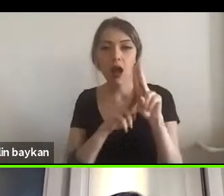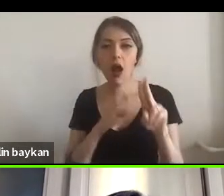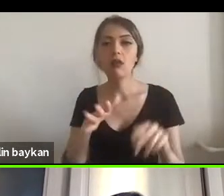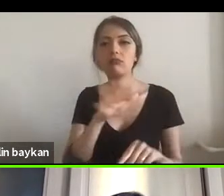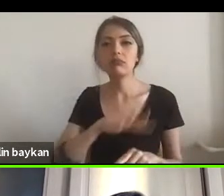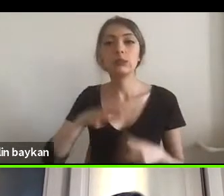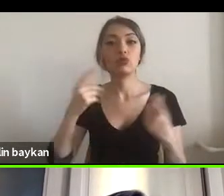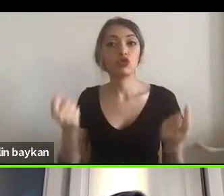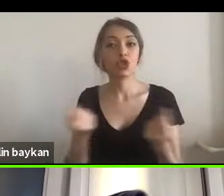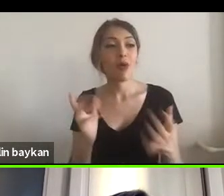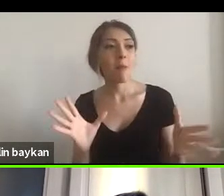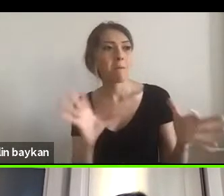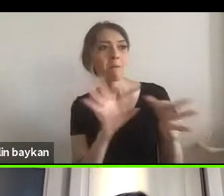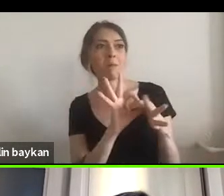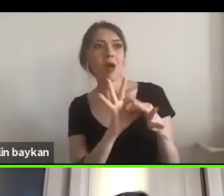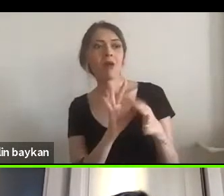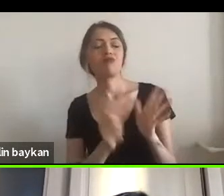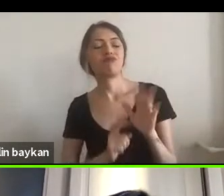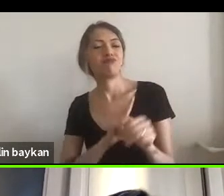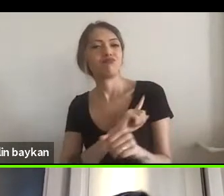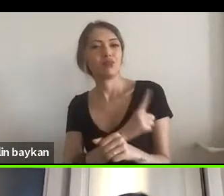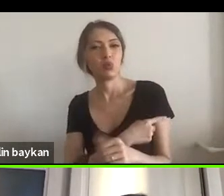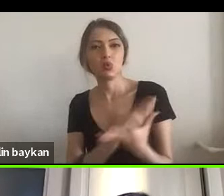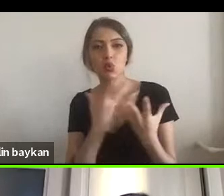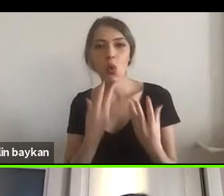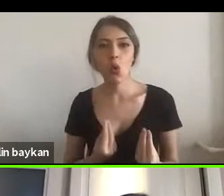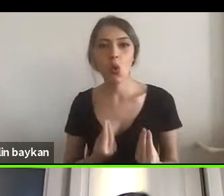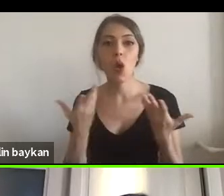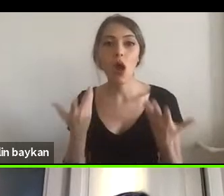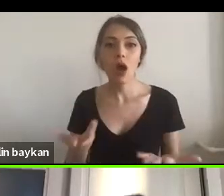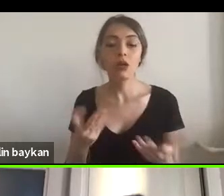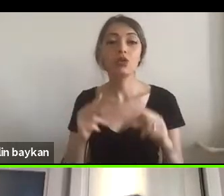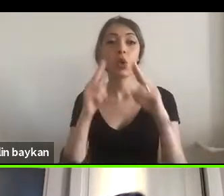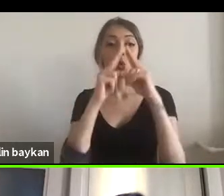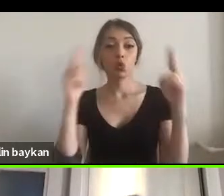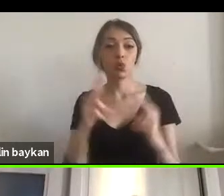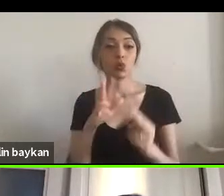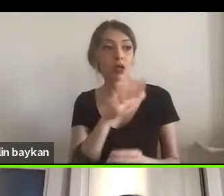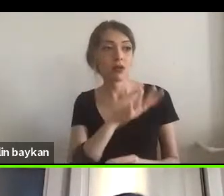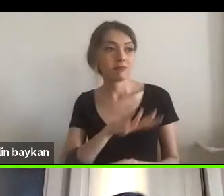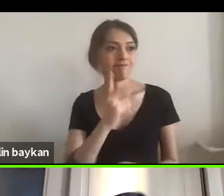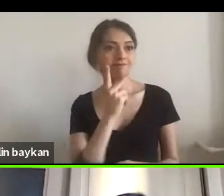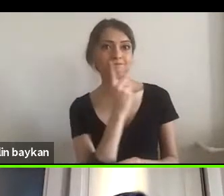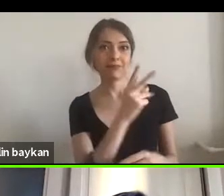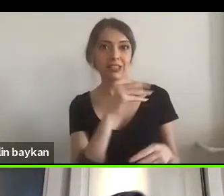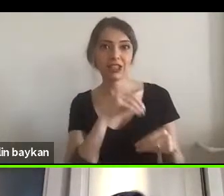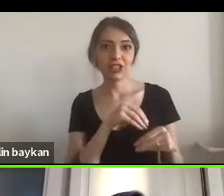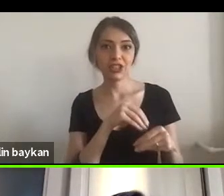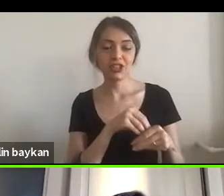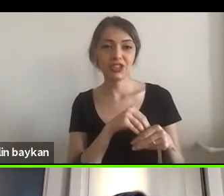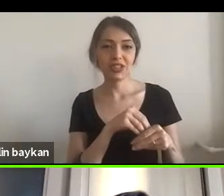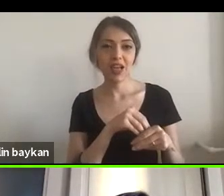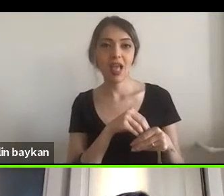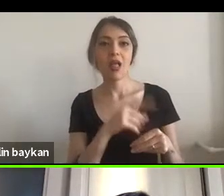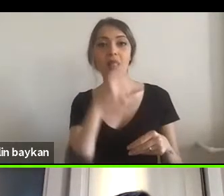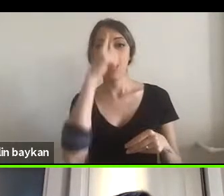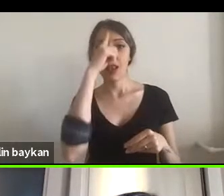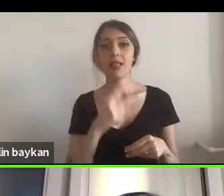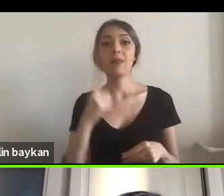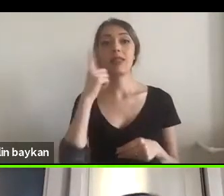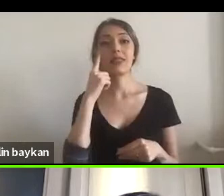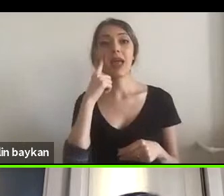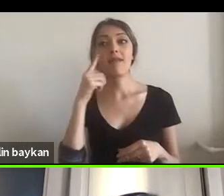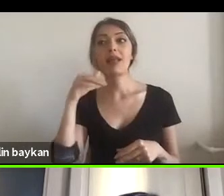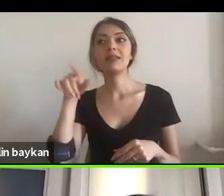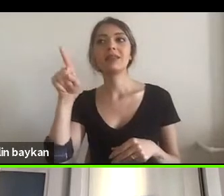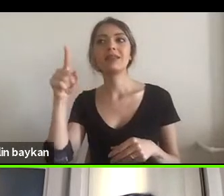önemli şekilde güçlendiriyor. Ayrıca uluslararası mekanizmalar için de yerelden oralara, resmi devlet kanalları dışında bilgi